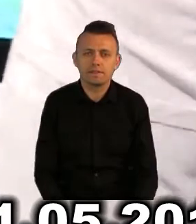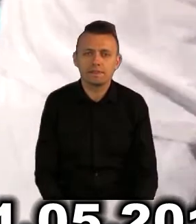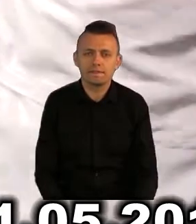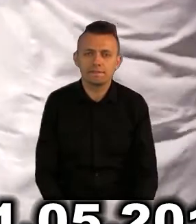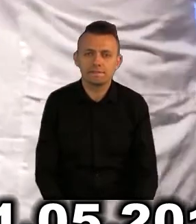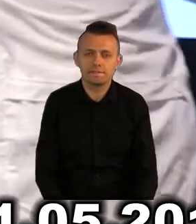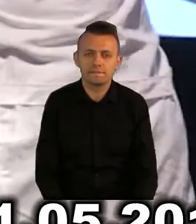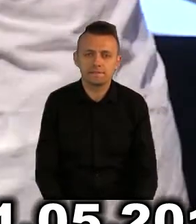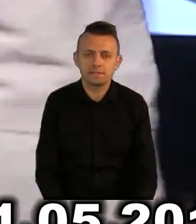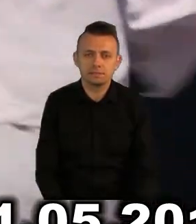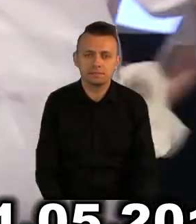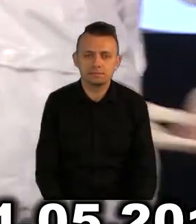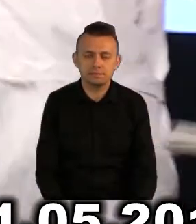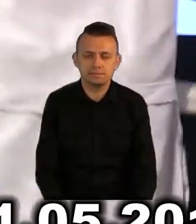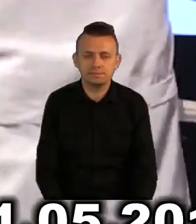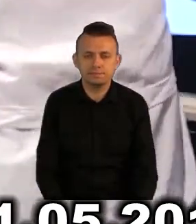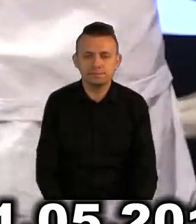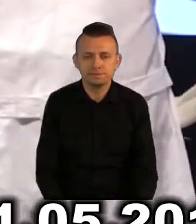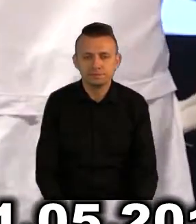A to prosto, proszę.